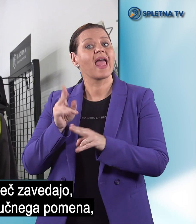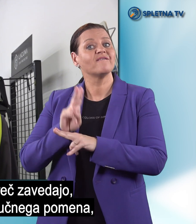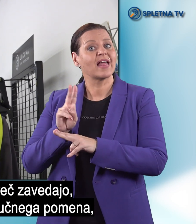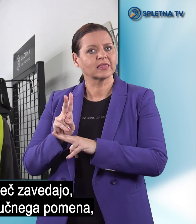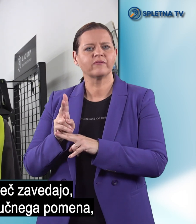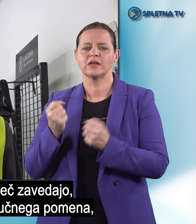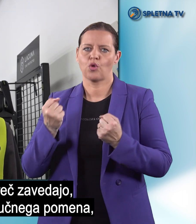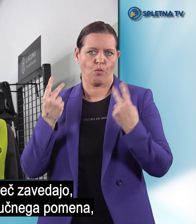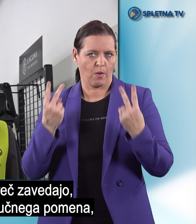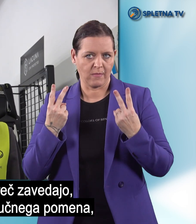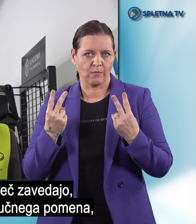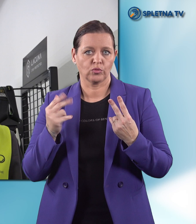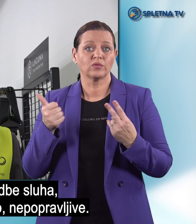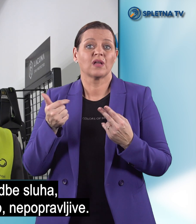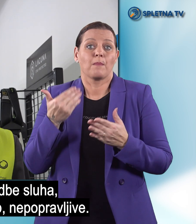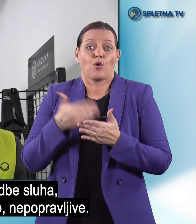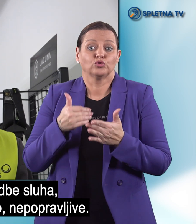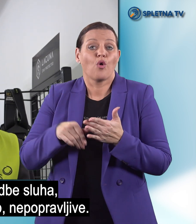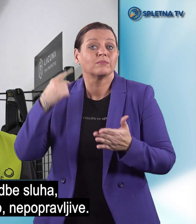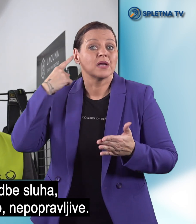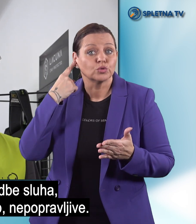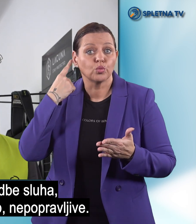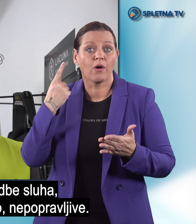je preventiva ključnega pomena,